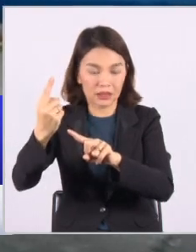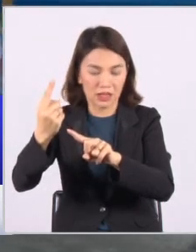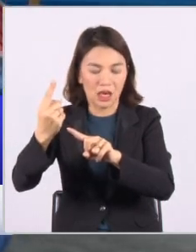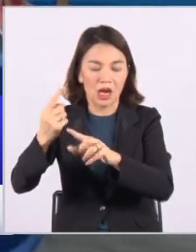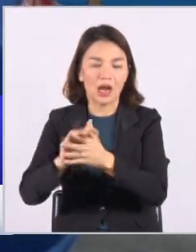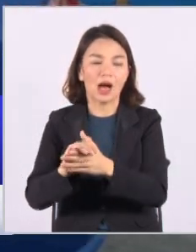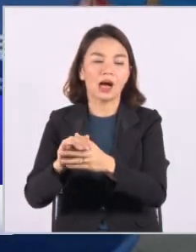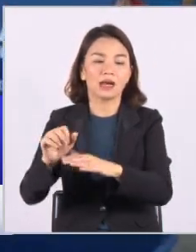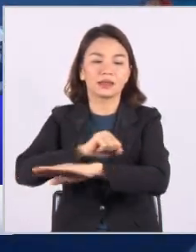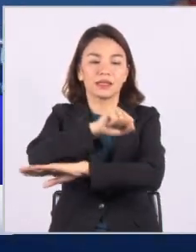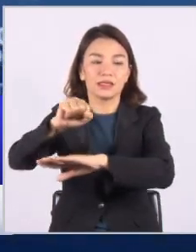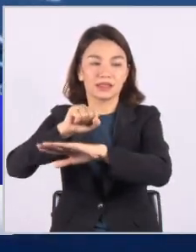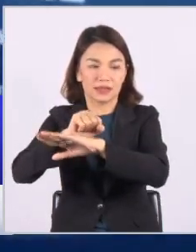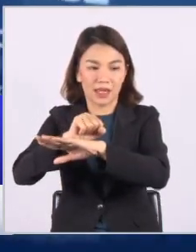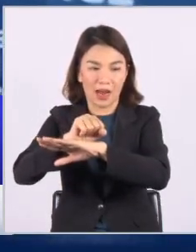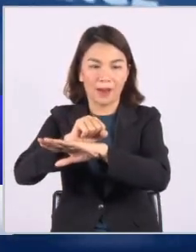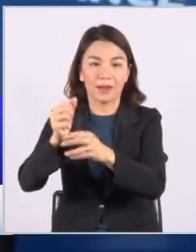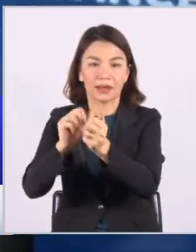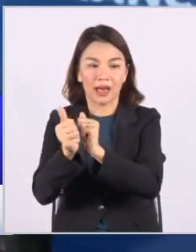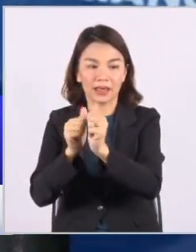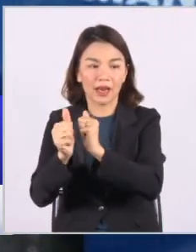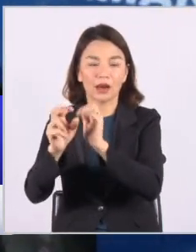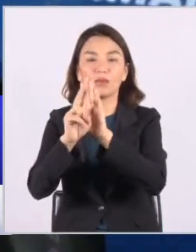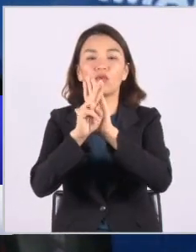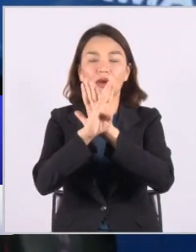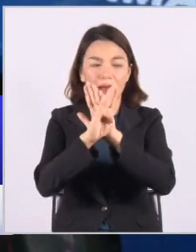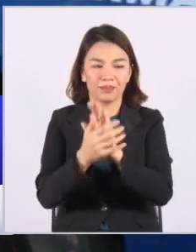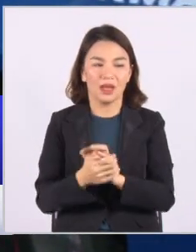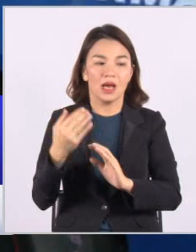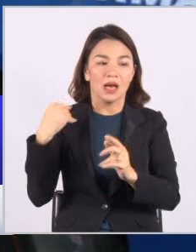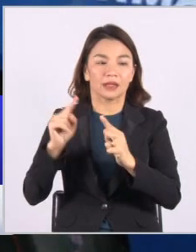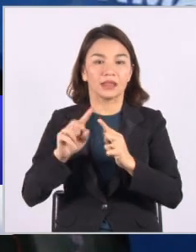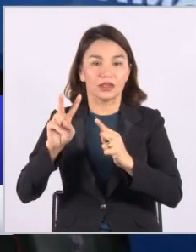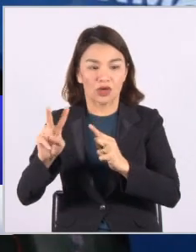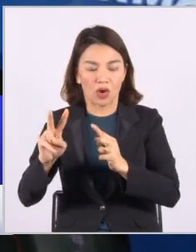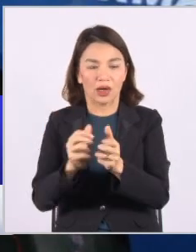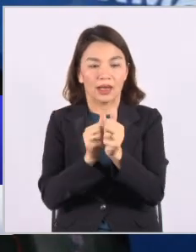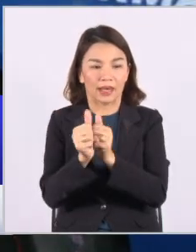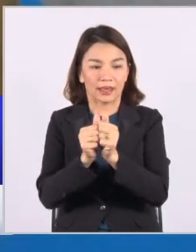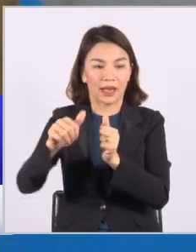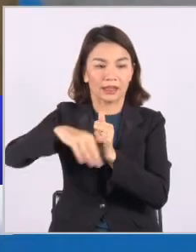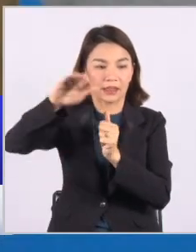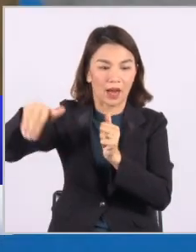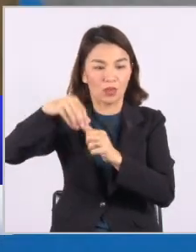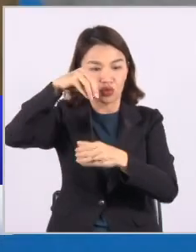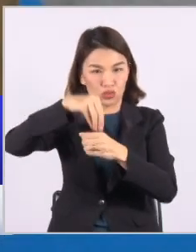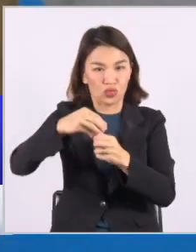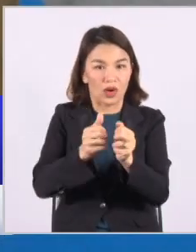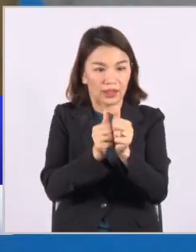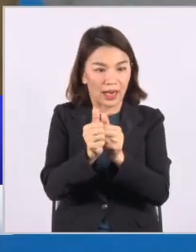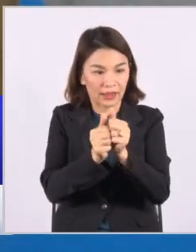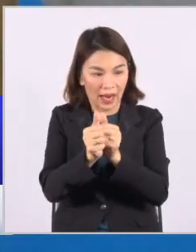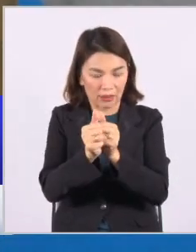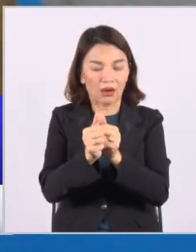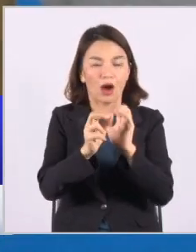เซอร์กิตต่อมาสนามที่2สำหรับรุ่นที่ไม่ได้ไปแข่งขันที่ต่างประเทศที่ไม่ใช่รุ่นซุปเปอร์คาร์ทั้งหมดก็จะลงแข่งขันที่สนามช้างในเดือ